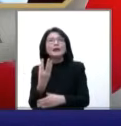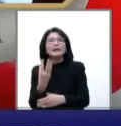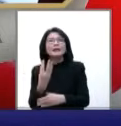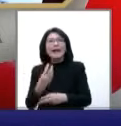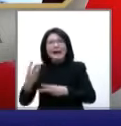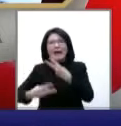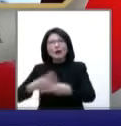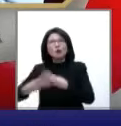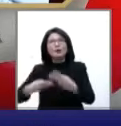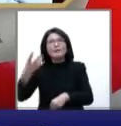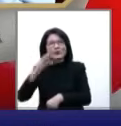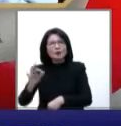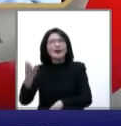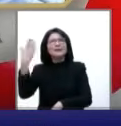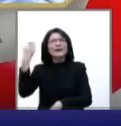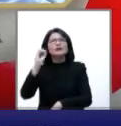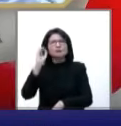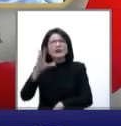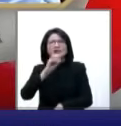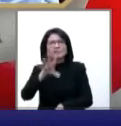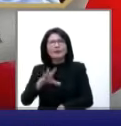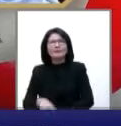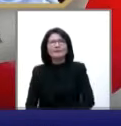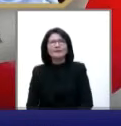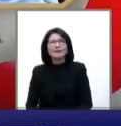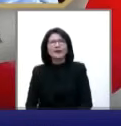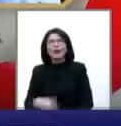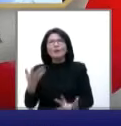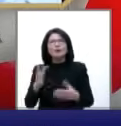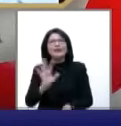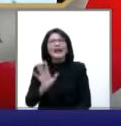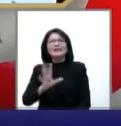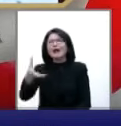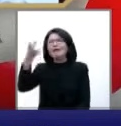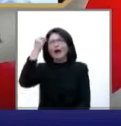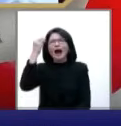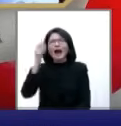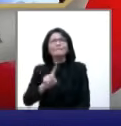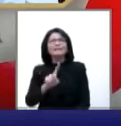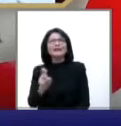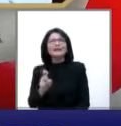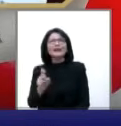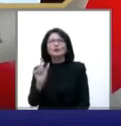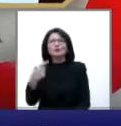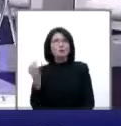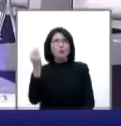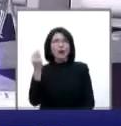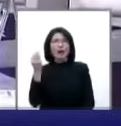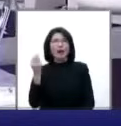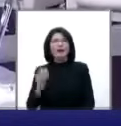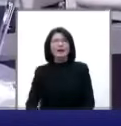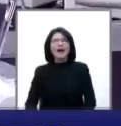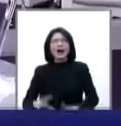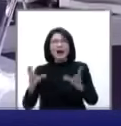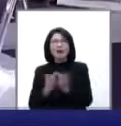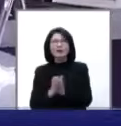yang ilmiah sehingga eh wasting ya jadi kimixnya berlebih substansinya menjadi lepas akhirnya jadi konflik nah yang ketiga Pak